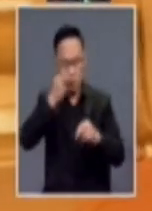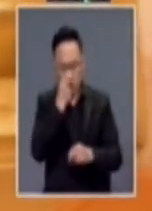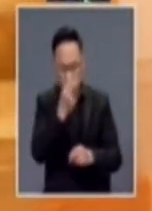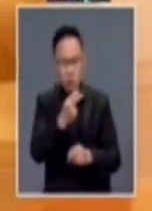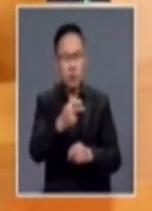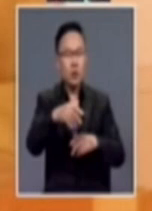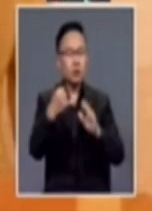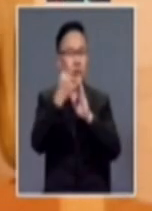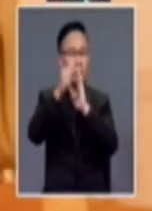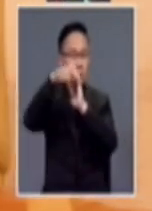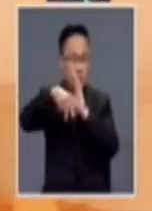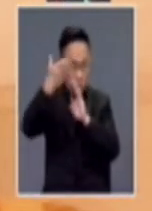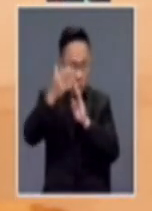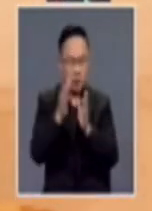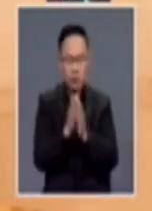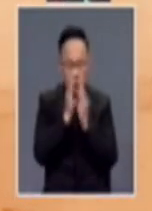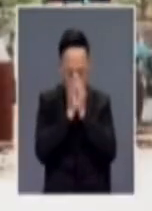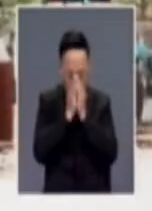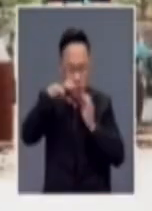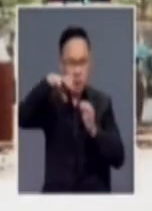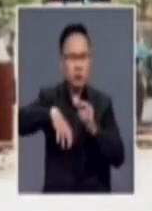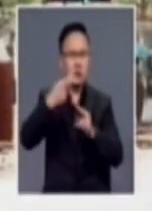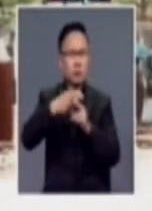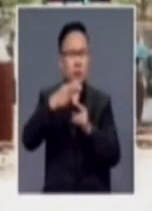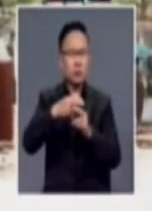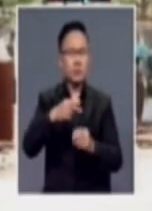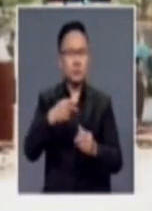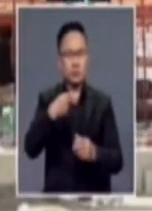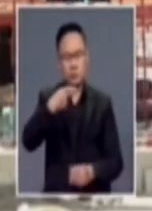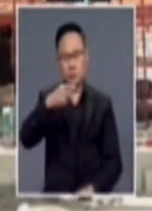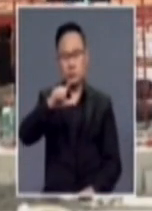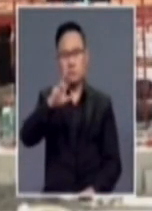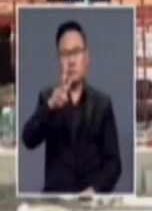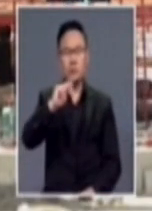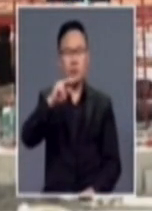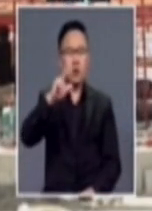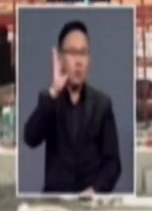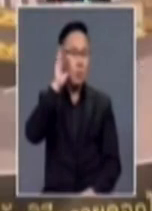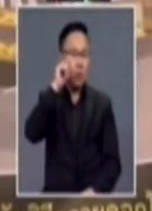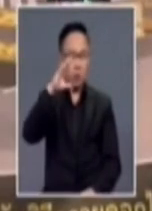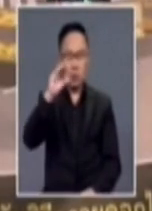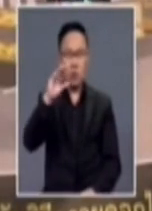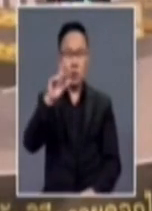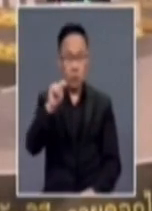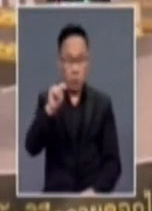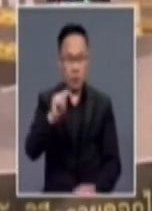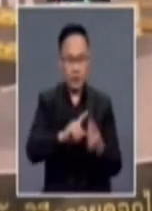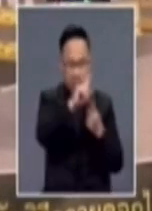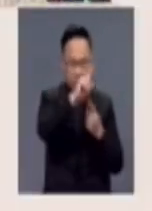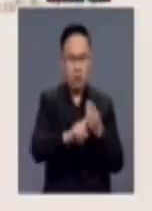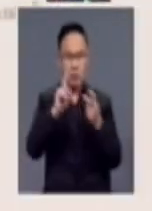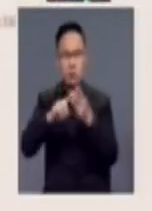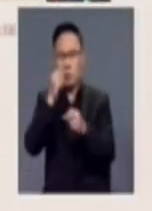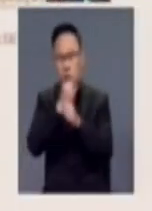ารครับจากนั้นก็จะเดินไปเยี่ยมชมการก่อสร้างพระเมรุมาตรจำลองซึ่งเราประดิษฐ